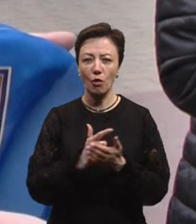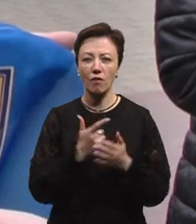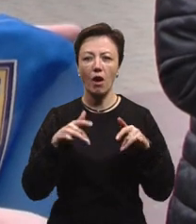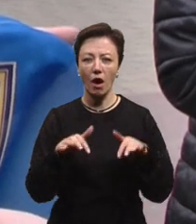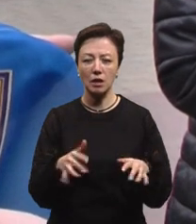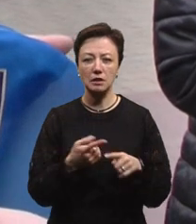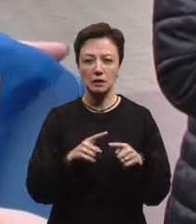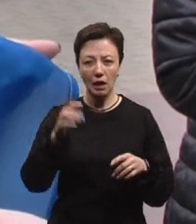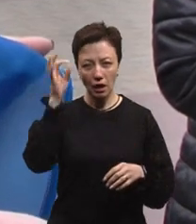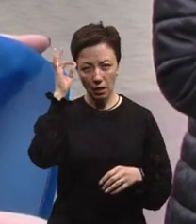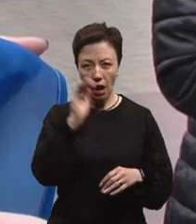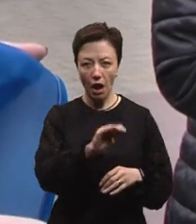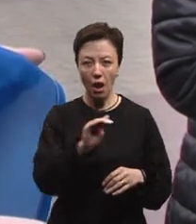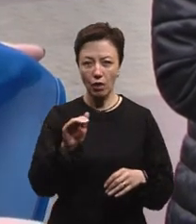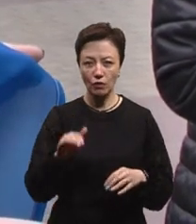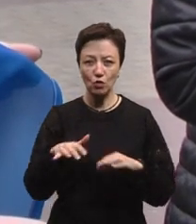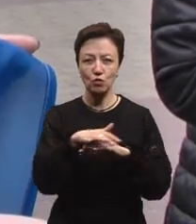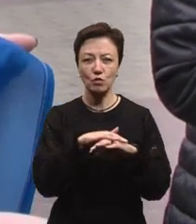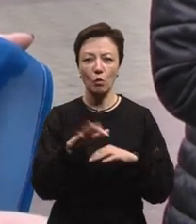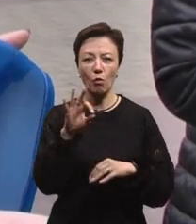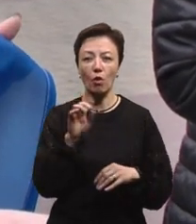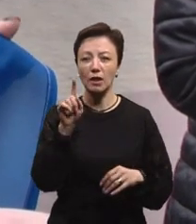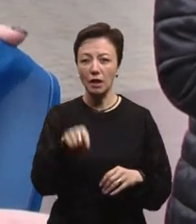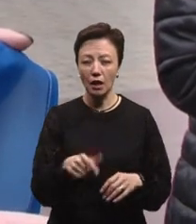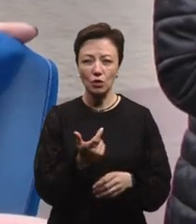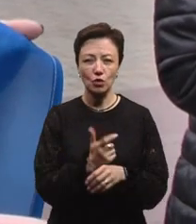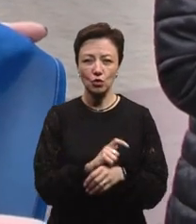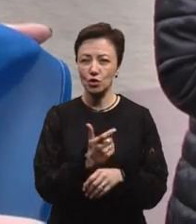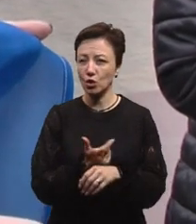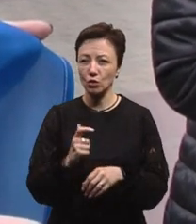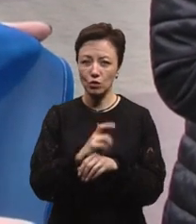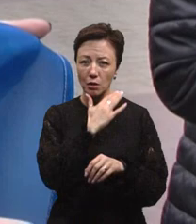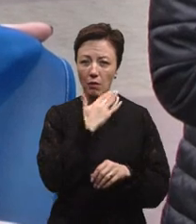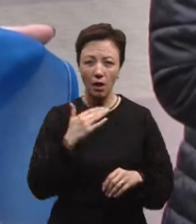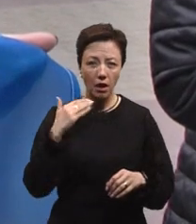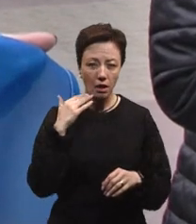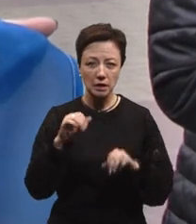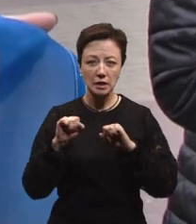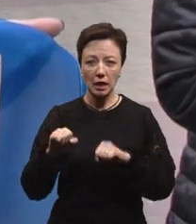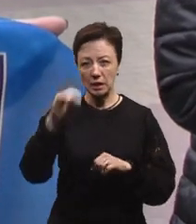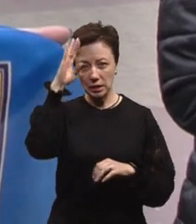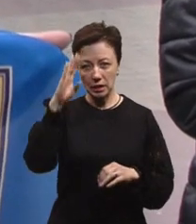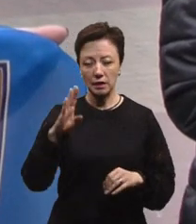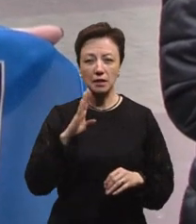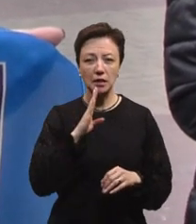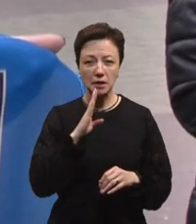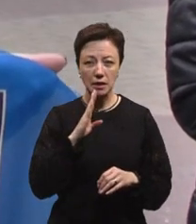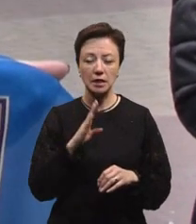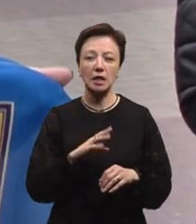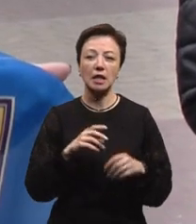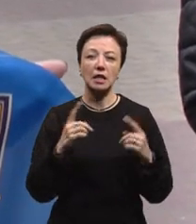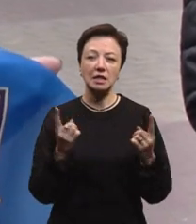акція це як нагадування суспільство про те що дуже-дуже багато захисників і захисниць і